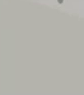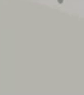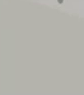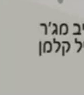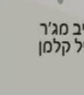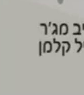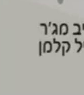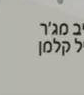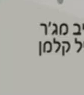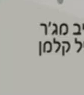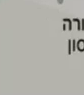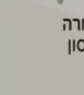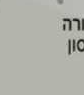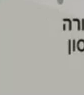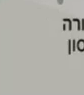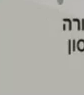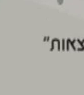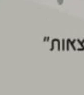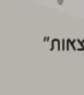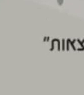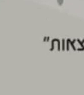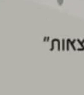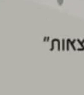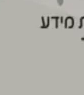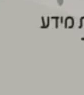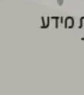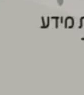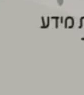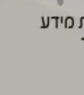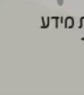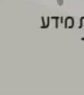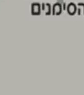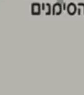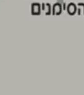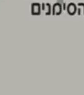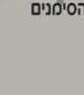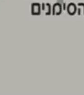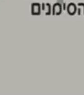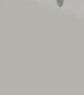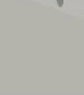ביי. מה זה?